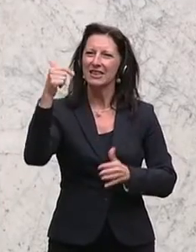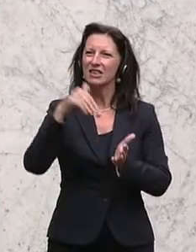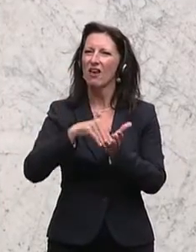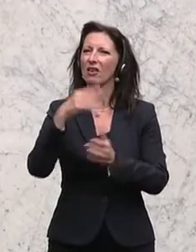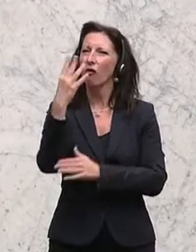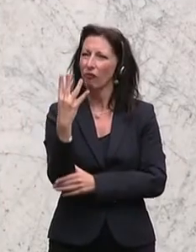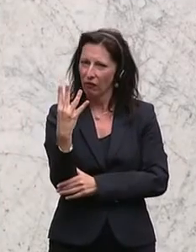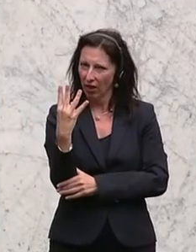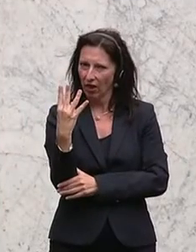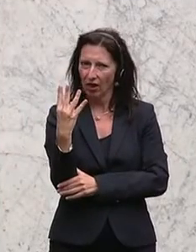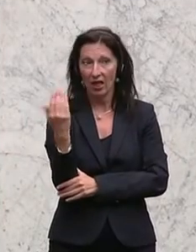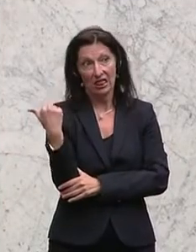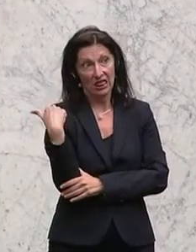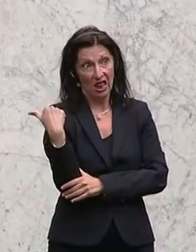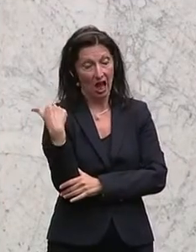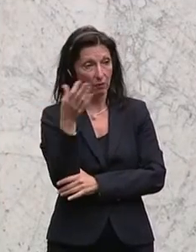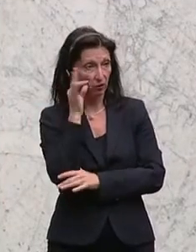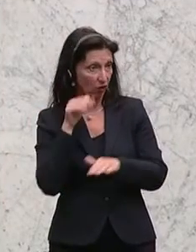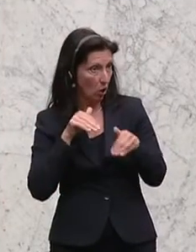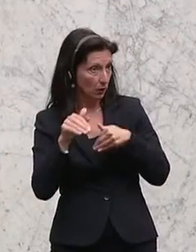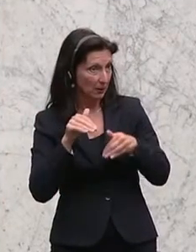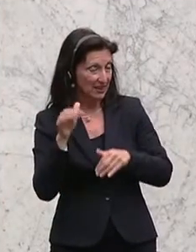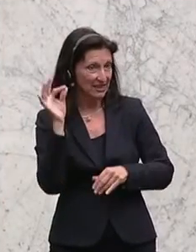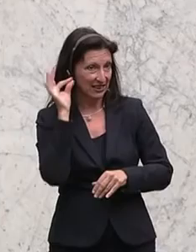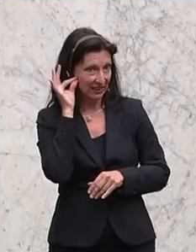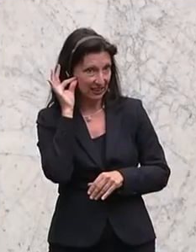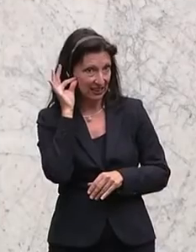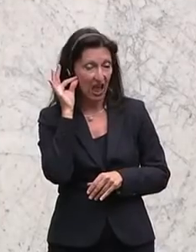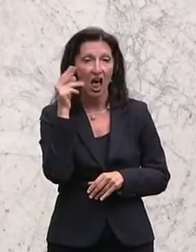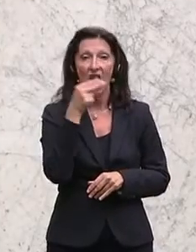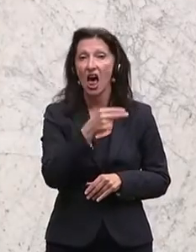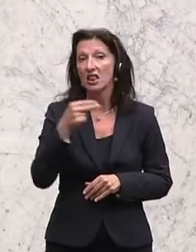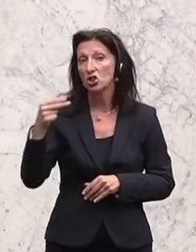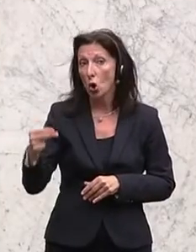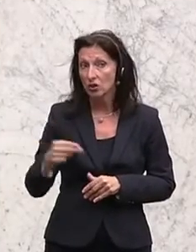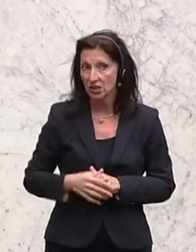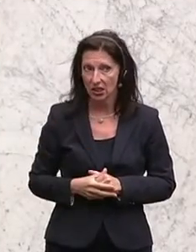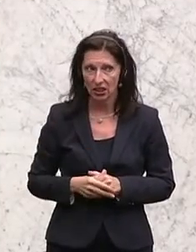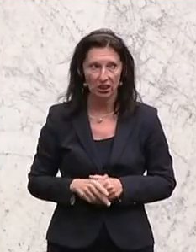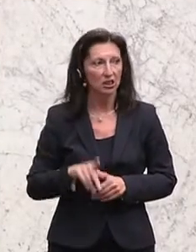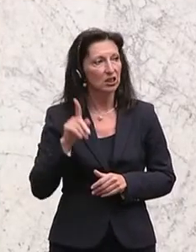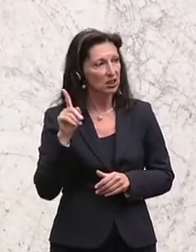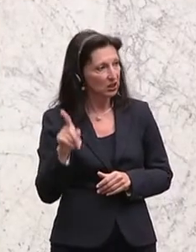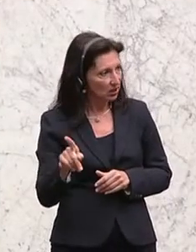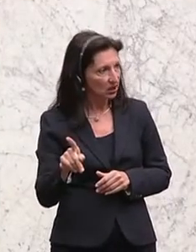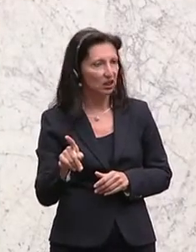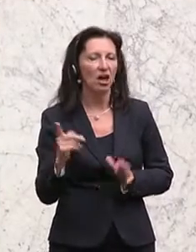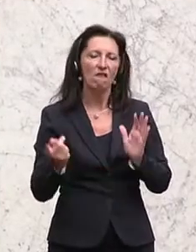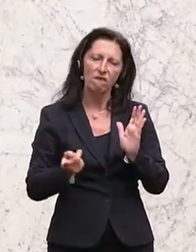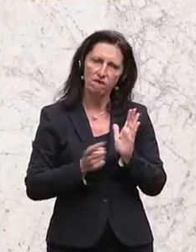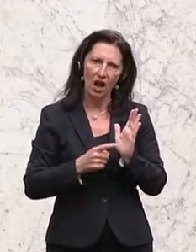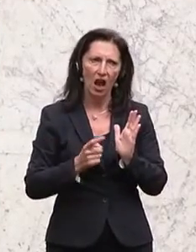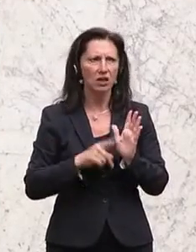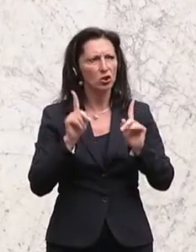2004 hat unsere ehemalige Frauenministerin Heini Schossek ein eigenständiges Frauenministerium